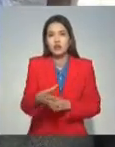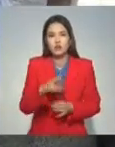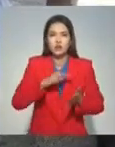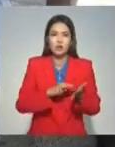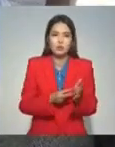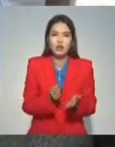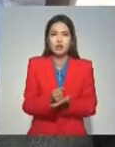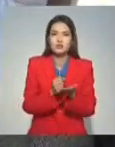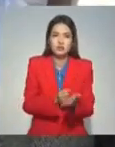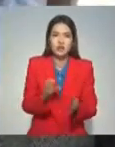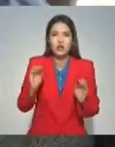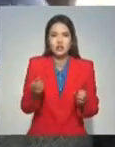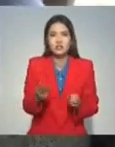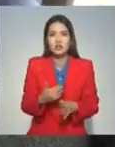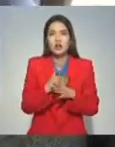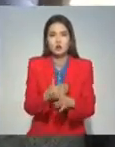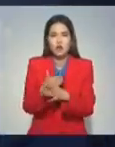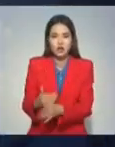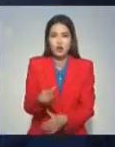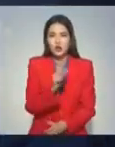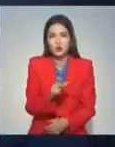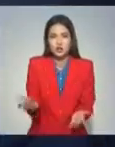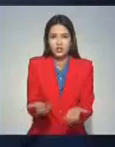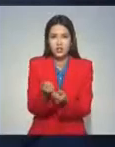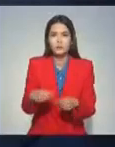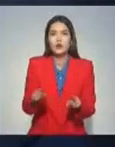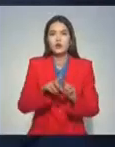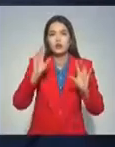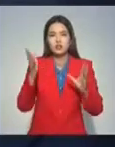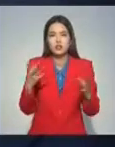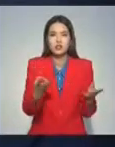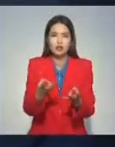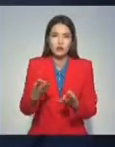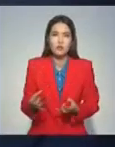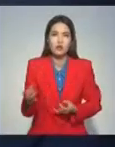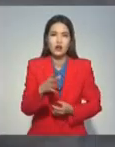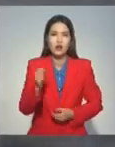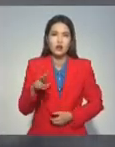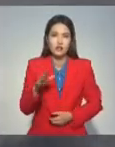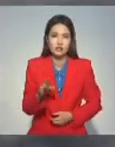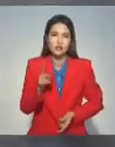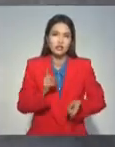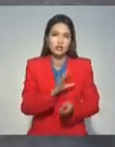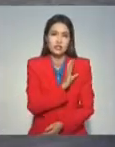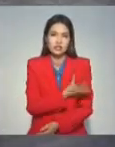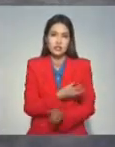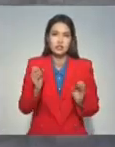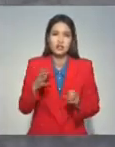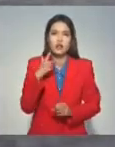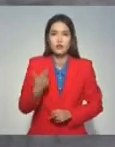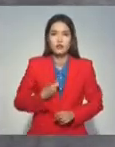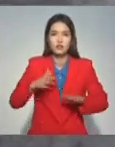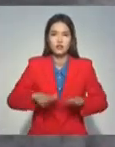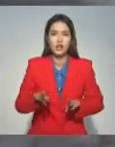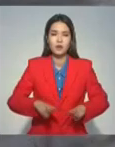районы планируется направить средства для эвакуации людей. Также в случае необходимости в районе Алтай задействуют силы и средства воинской